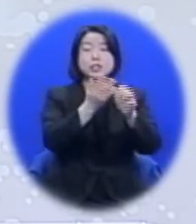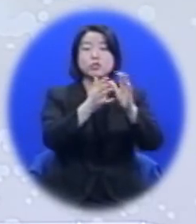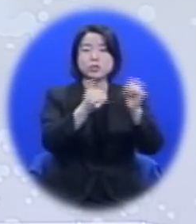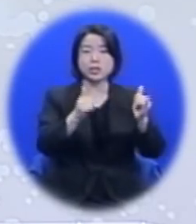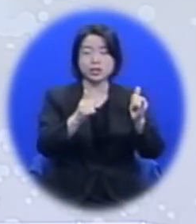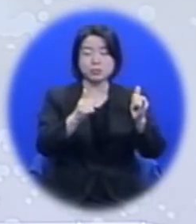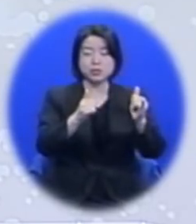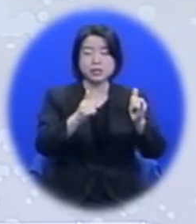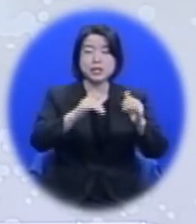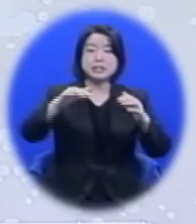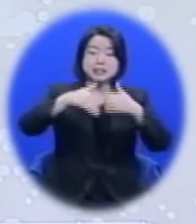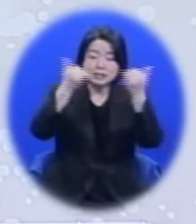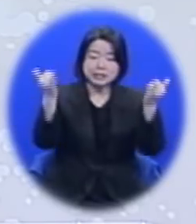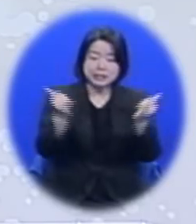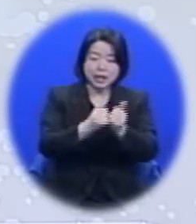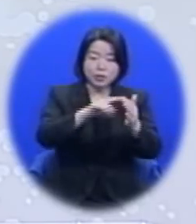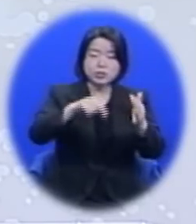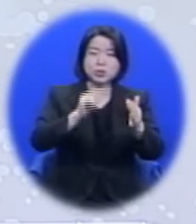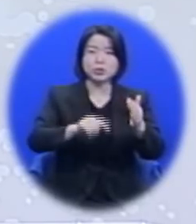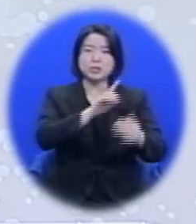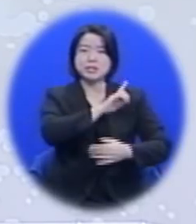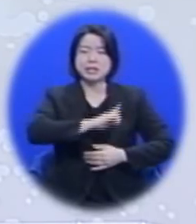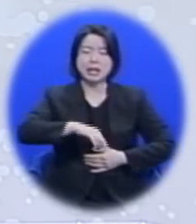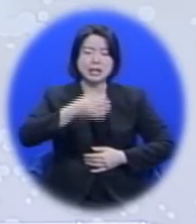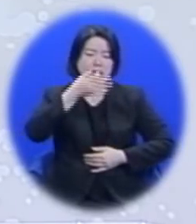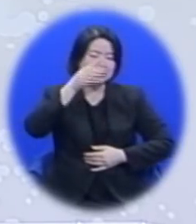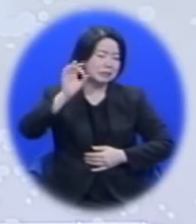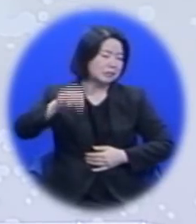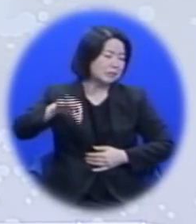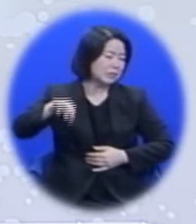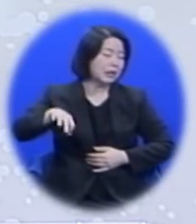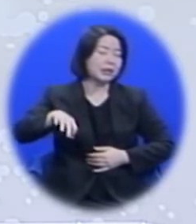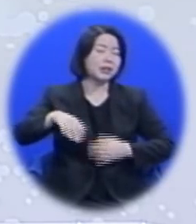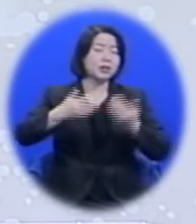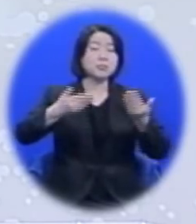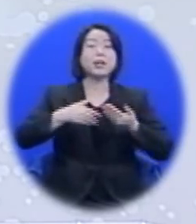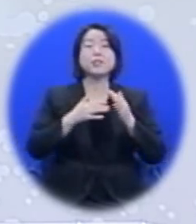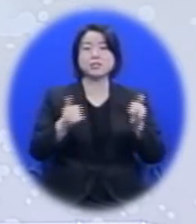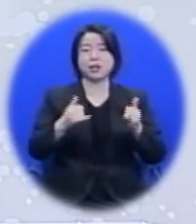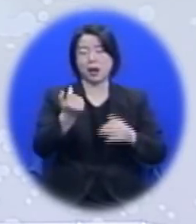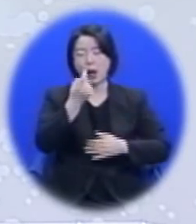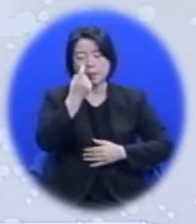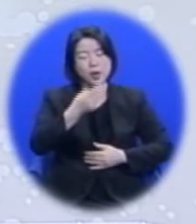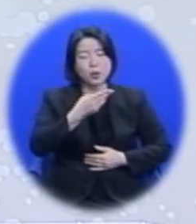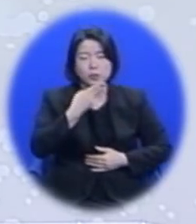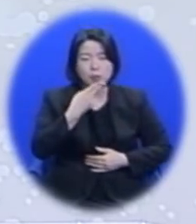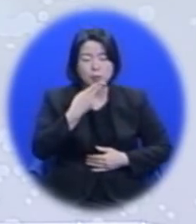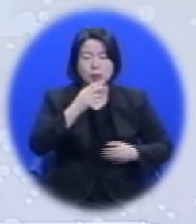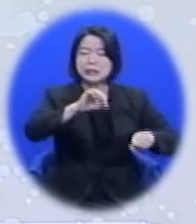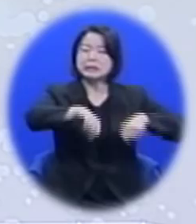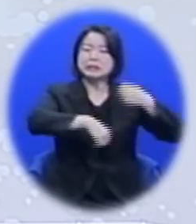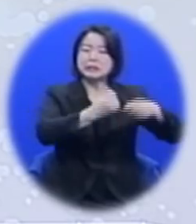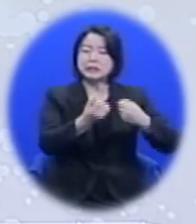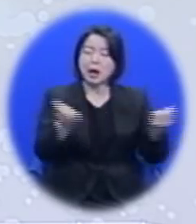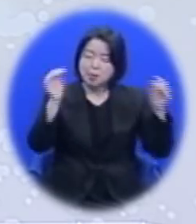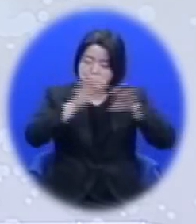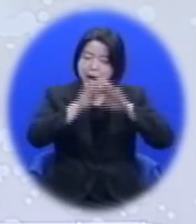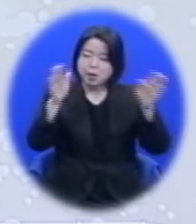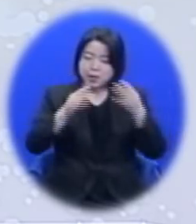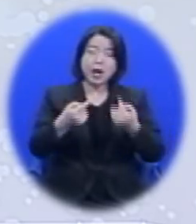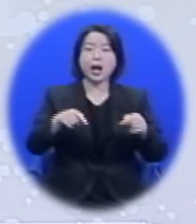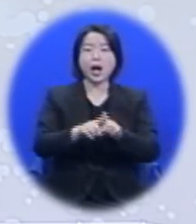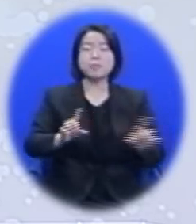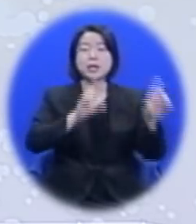세상에서, 그 사회에서 가장 멸시받는 사람들입니다. 배운 것도 없고 짐승들하고 밤낮 함께